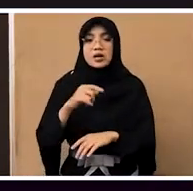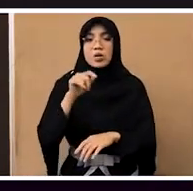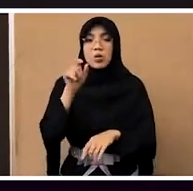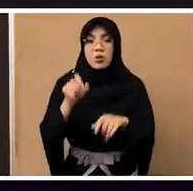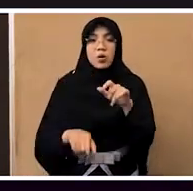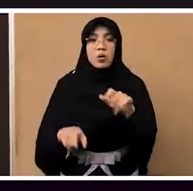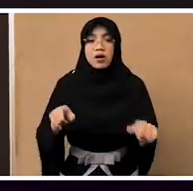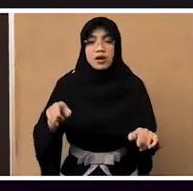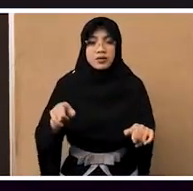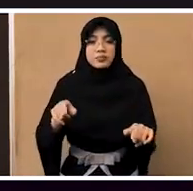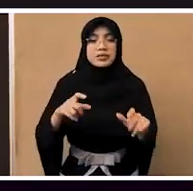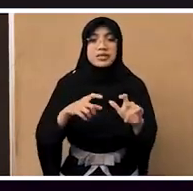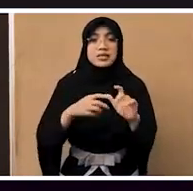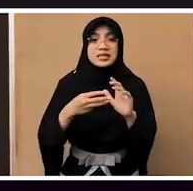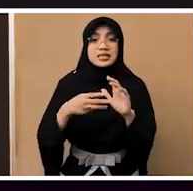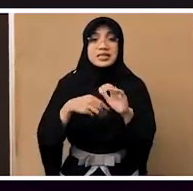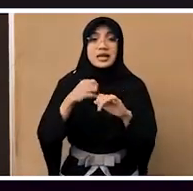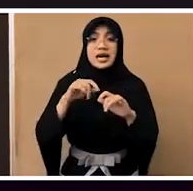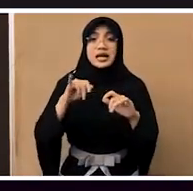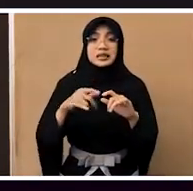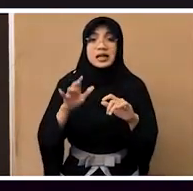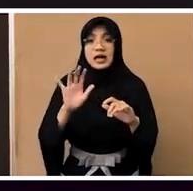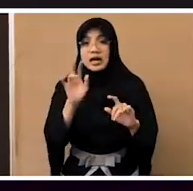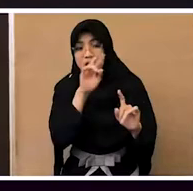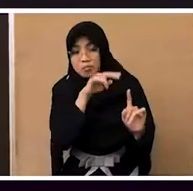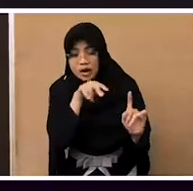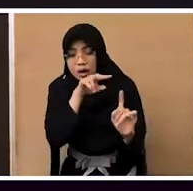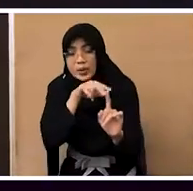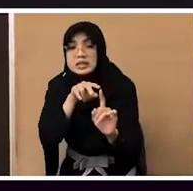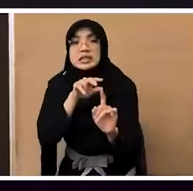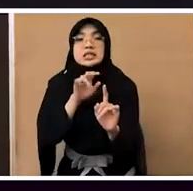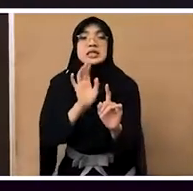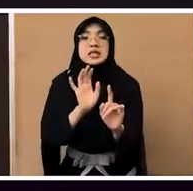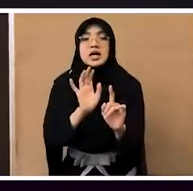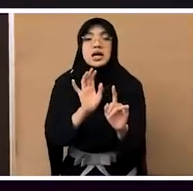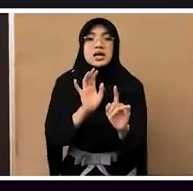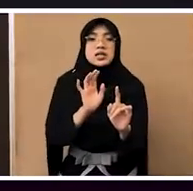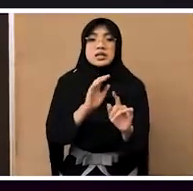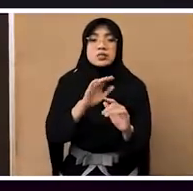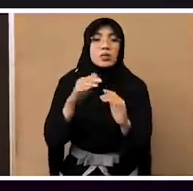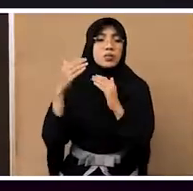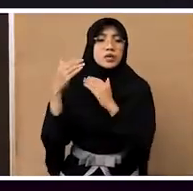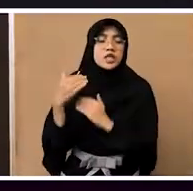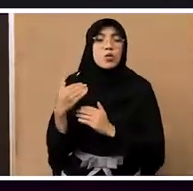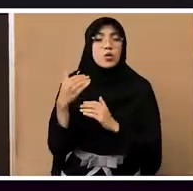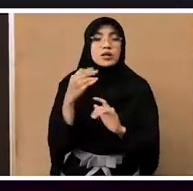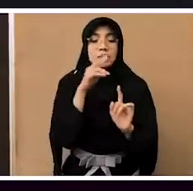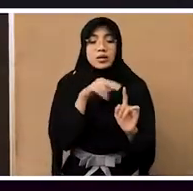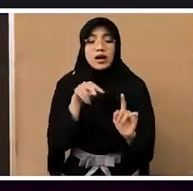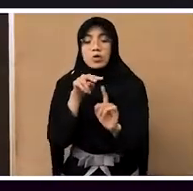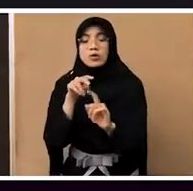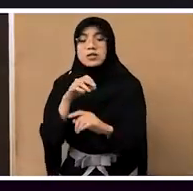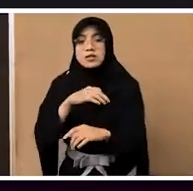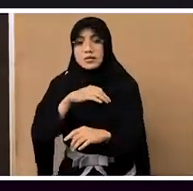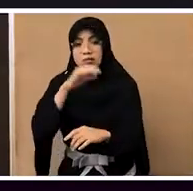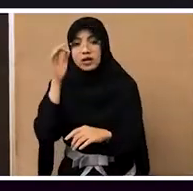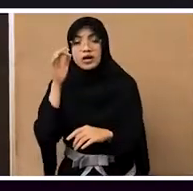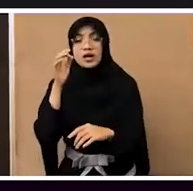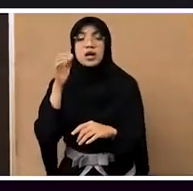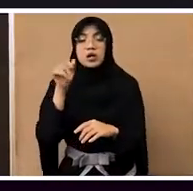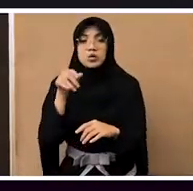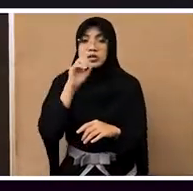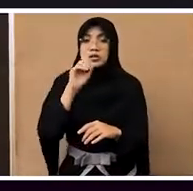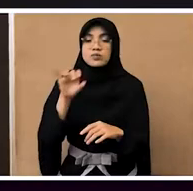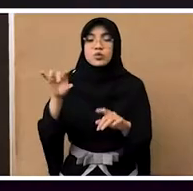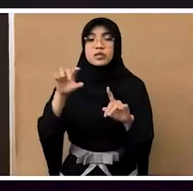misalnya dengan sengaja tidak mengawasi ya itu loh setiap pejabat yang dengan saya tidak mengawasi baru